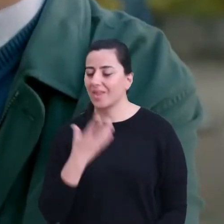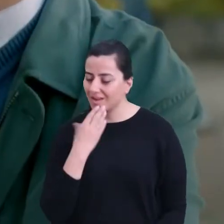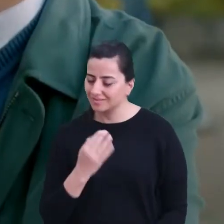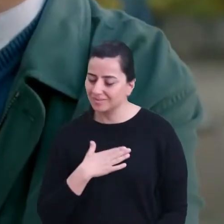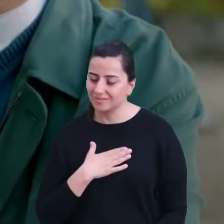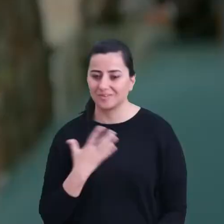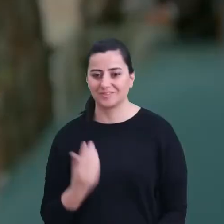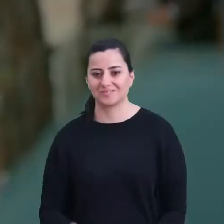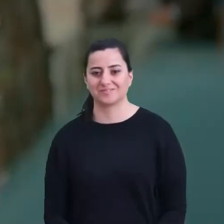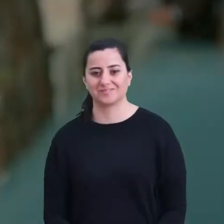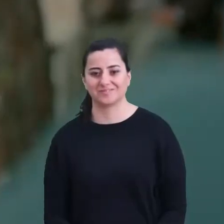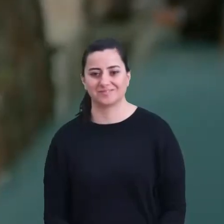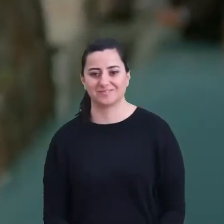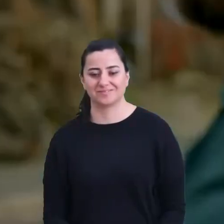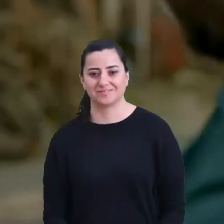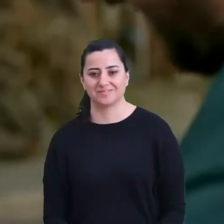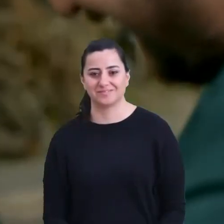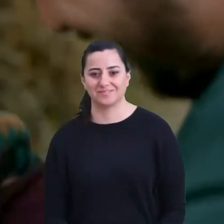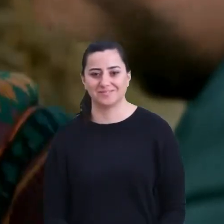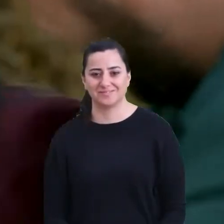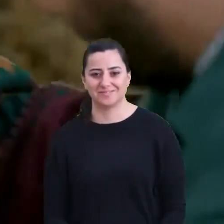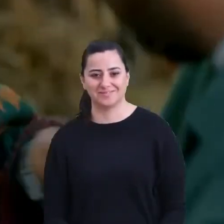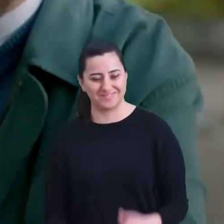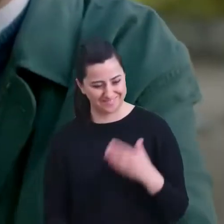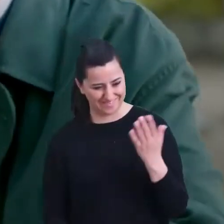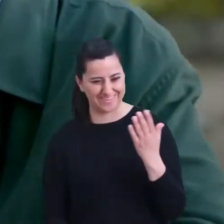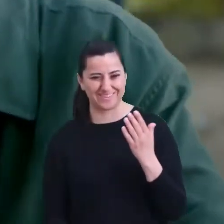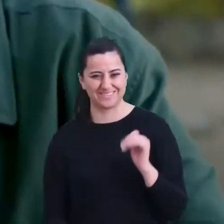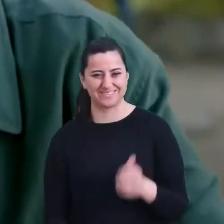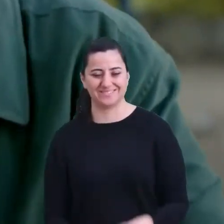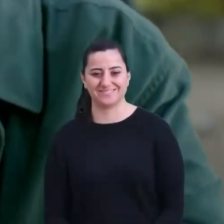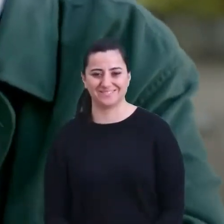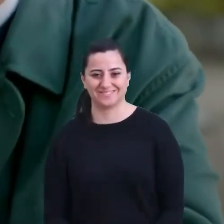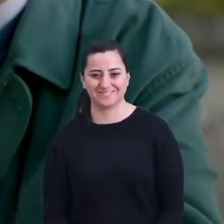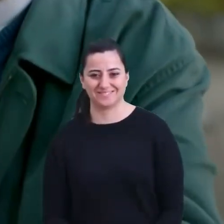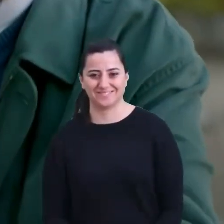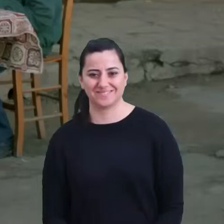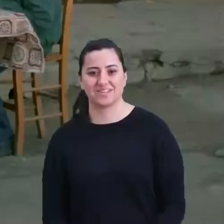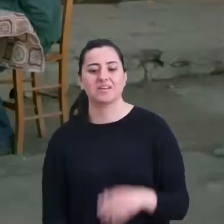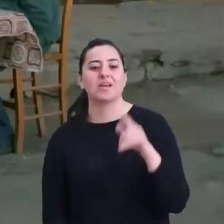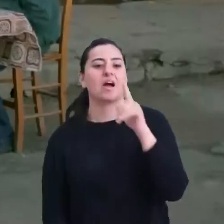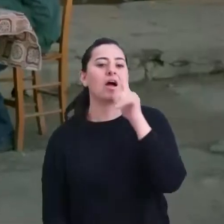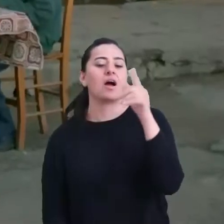ettin, beni kaybettin oğlum. Ağzımı yapma lan. Sırtına